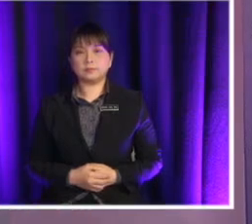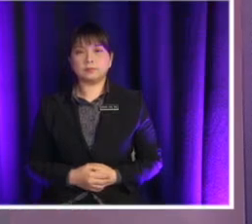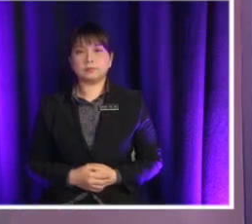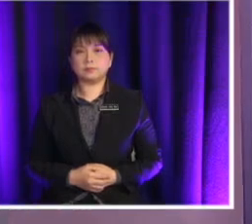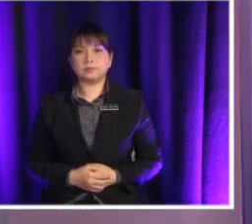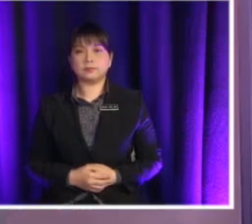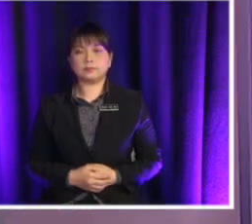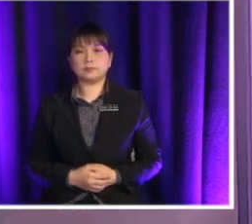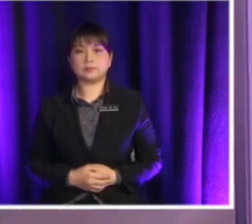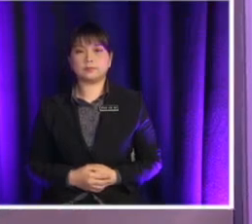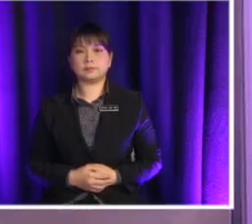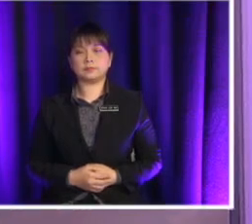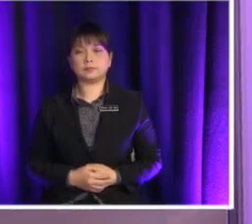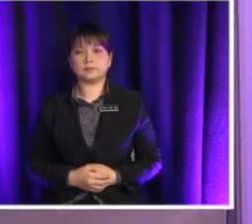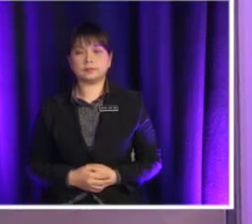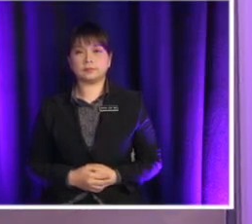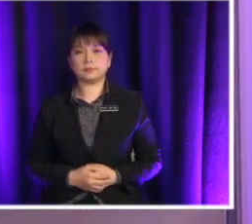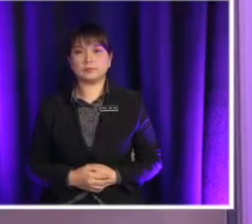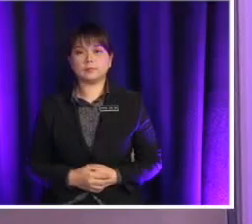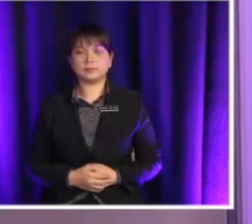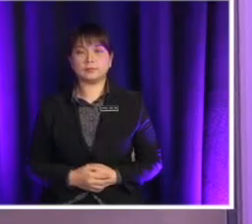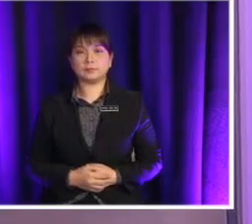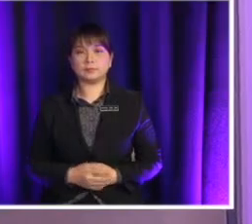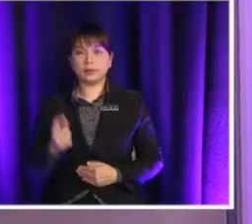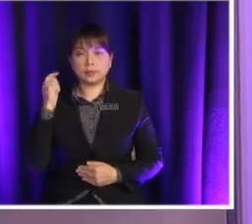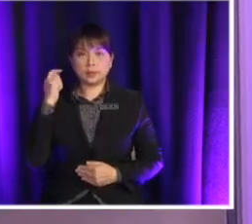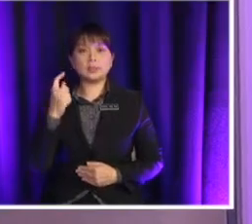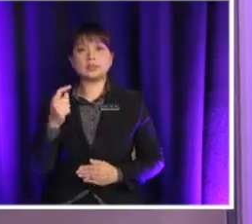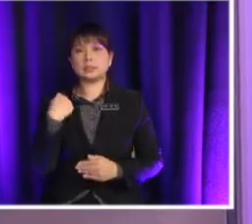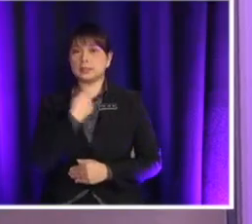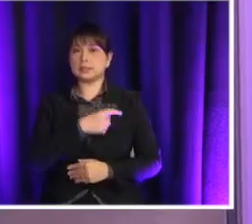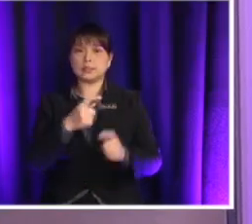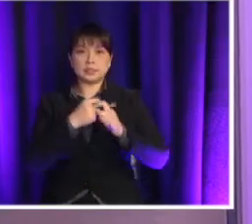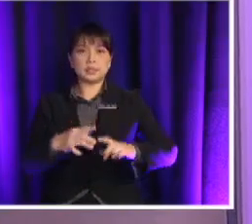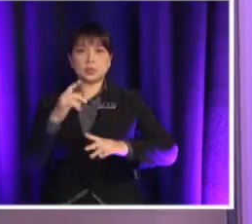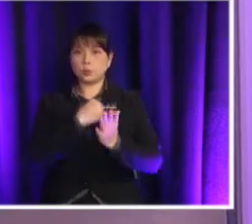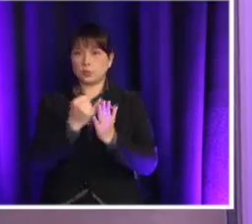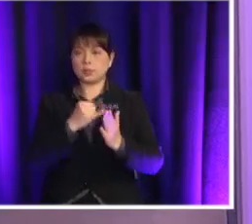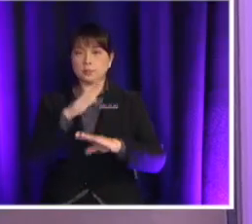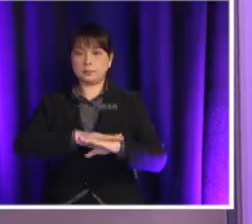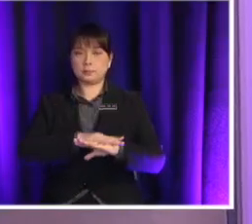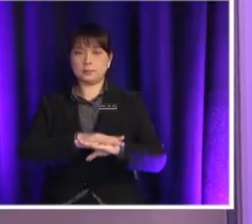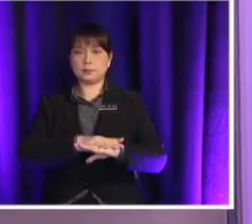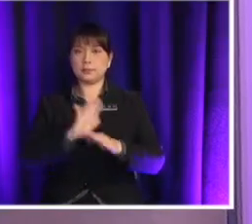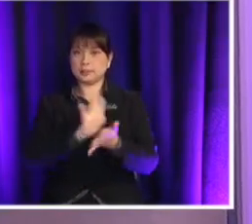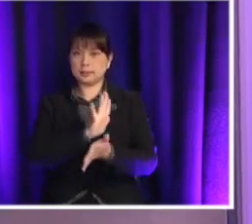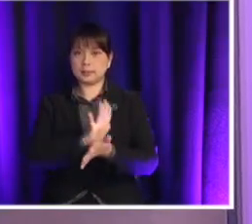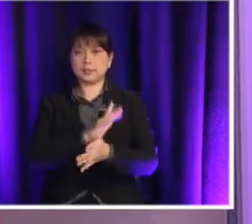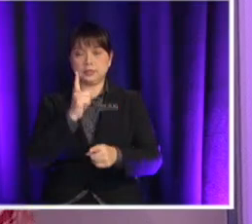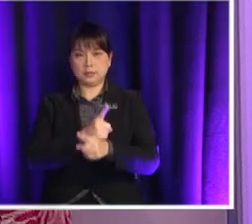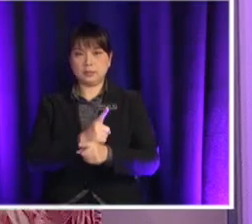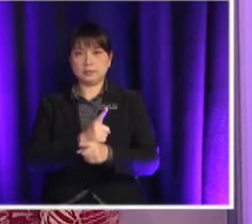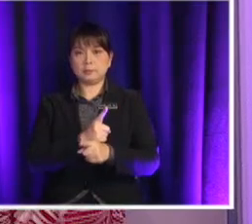dah lukis pada lukisan dulu. Okey, bila kita dah lukis pada lukisan, kita boleh transferkan ke papan